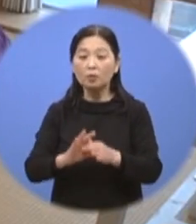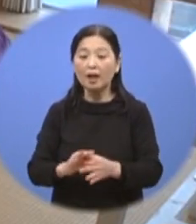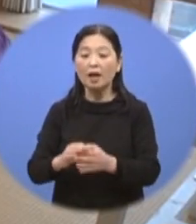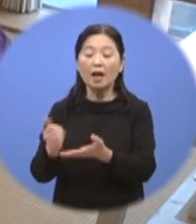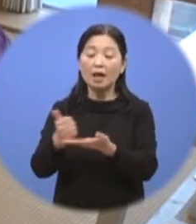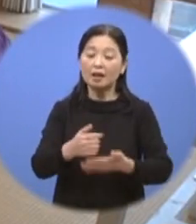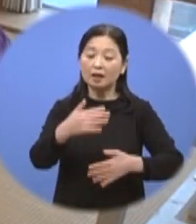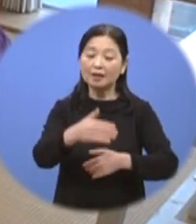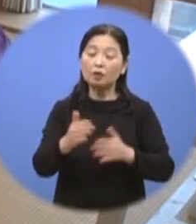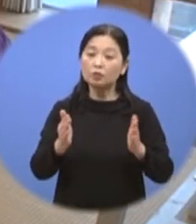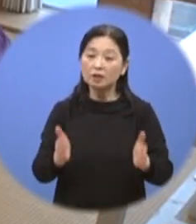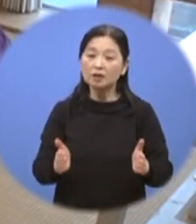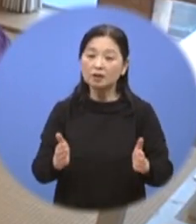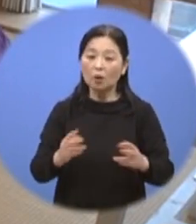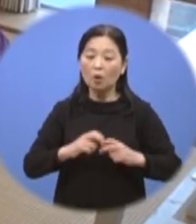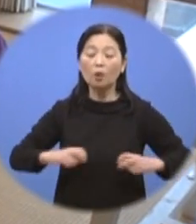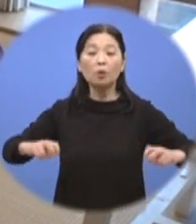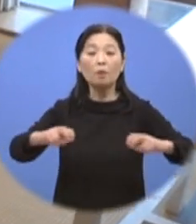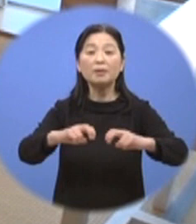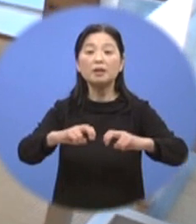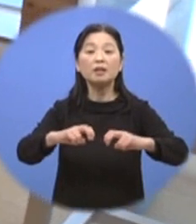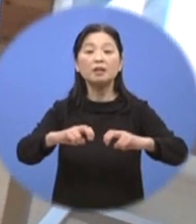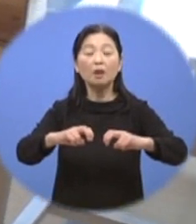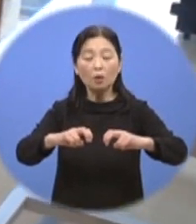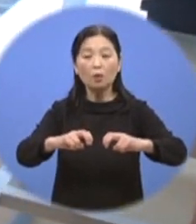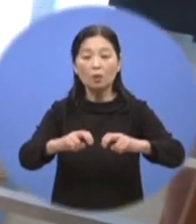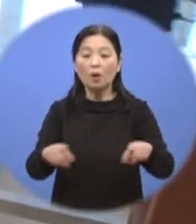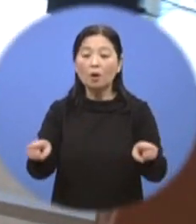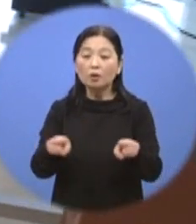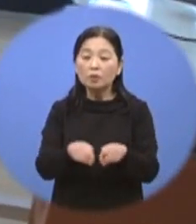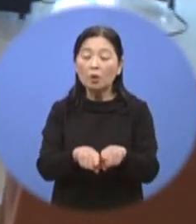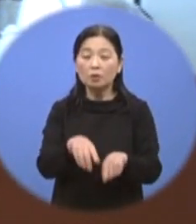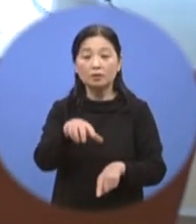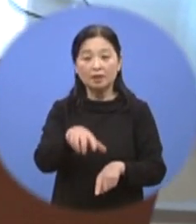ワーキングスペースとして提供する取り組みを始めました。